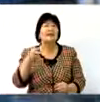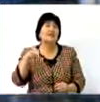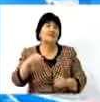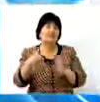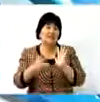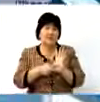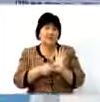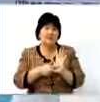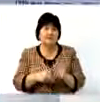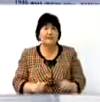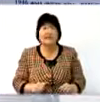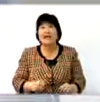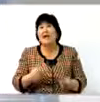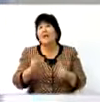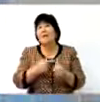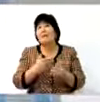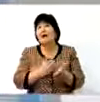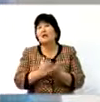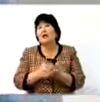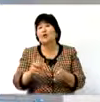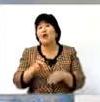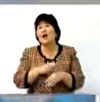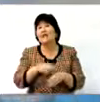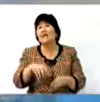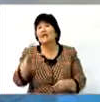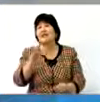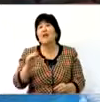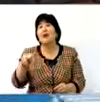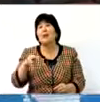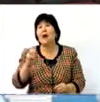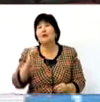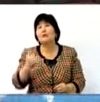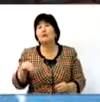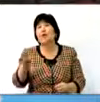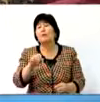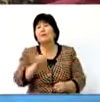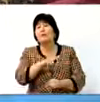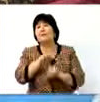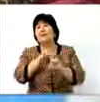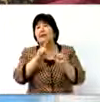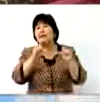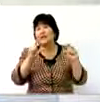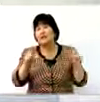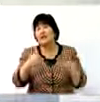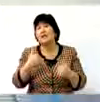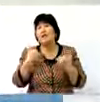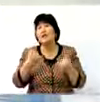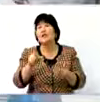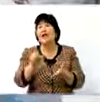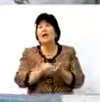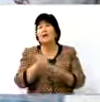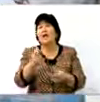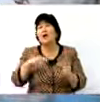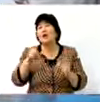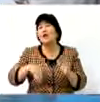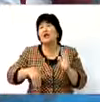«Алтын-Дэн-2018». Именем заслуженного врача Софии Макашевой будет назван областной перинатальный центр, а также учреждена стипендия для